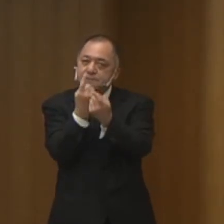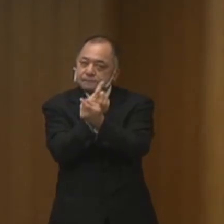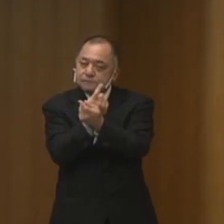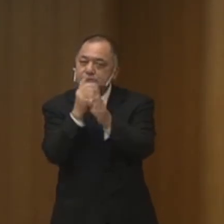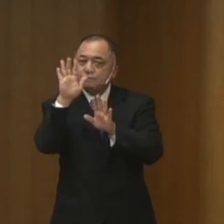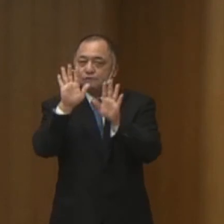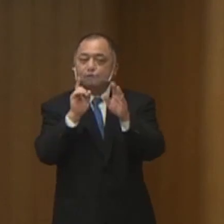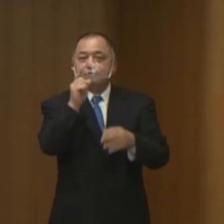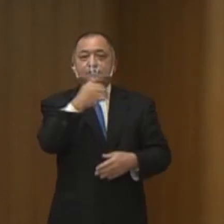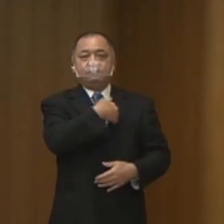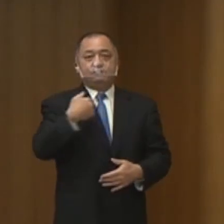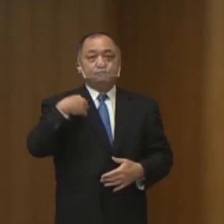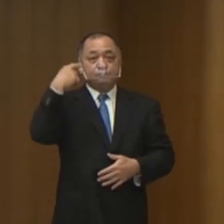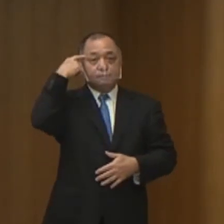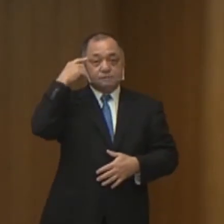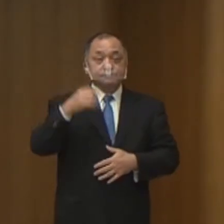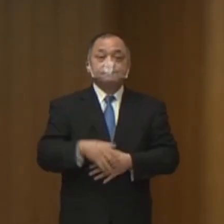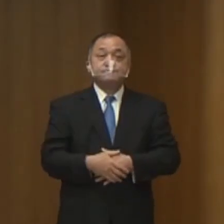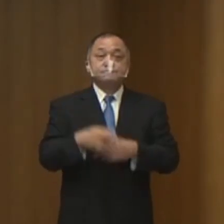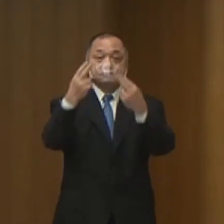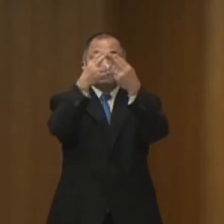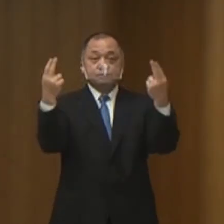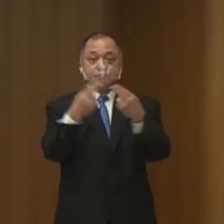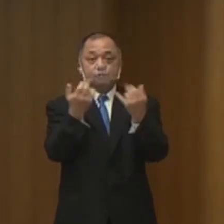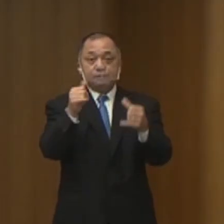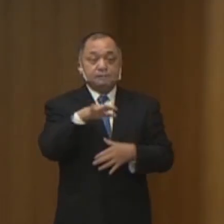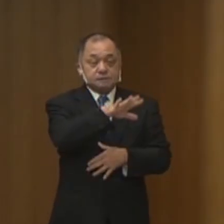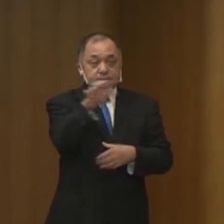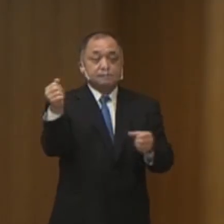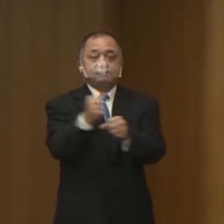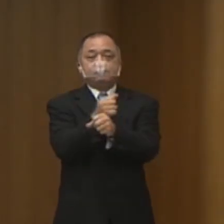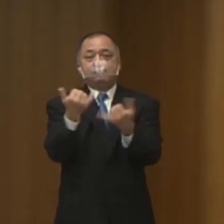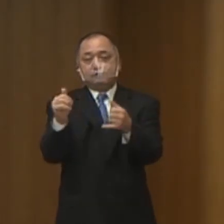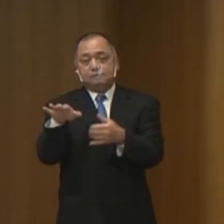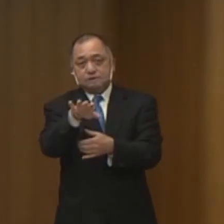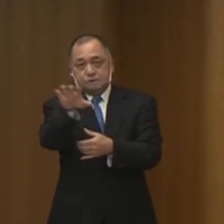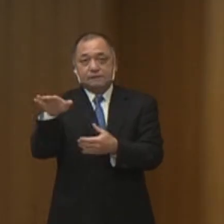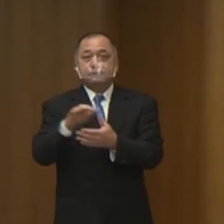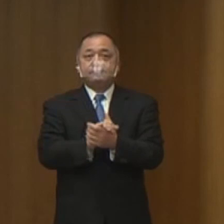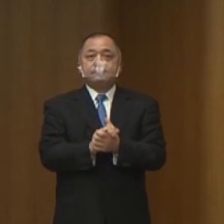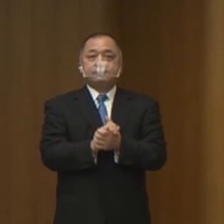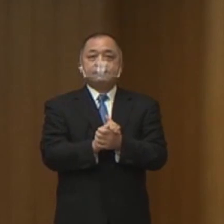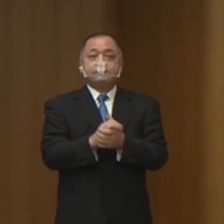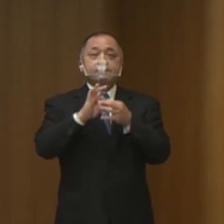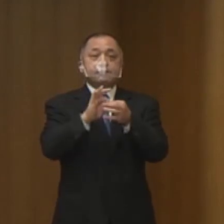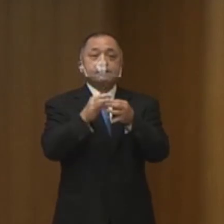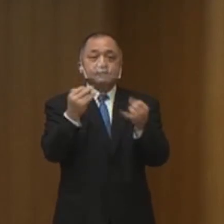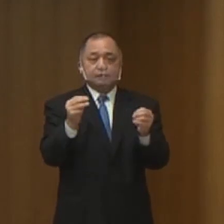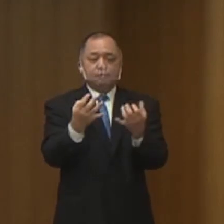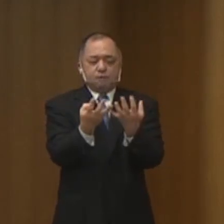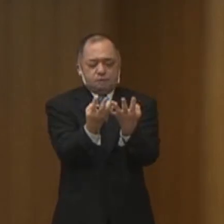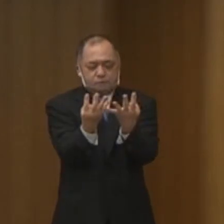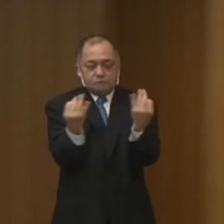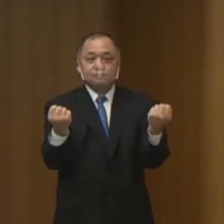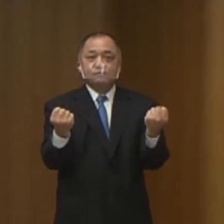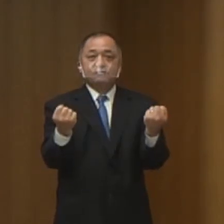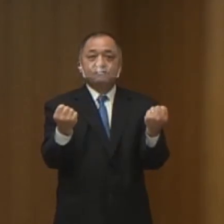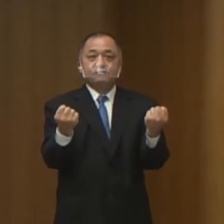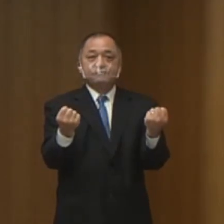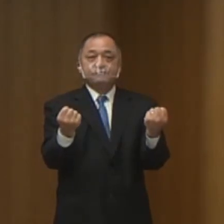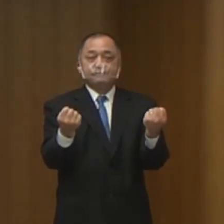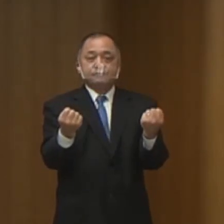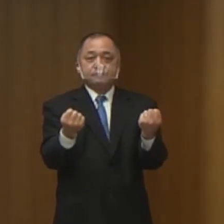思います。これはですね、道民の皆様、事業者の皆様、関係者の多くの皆様の多